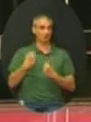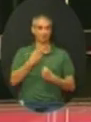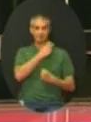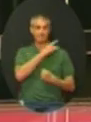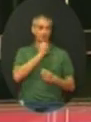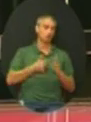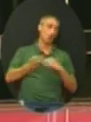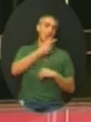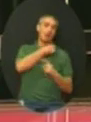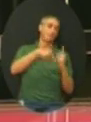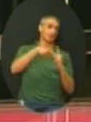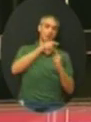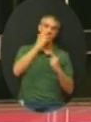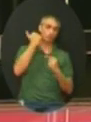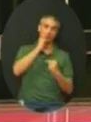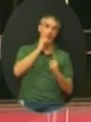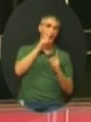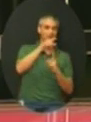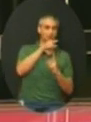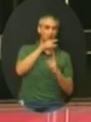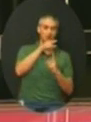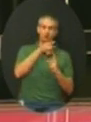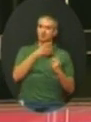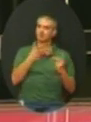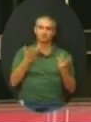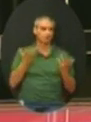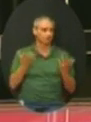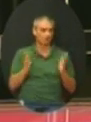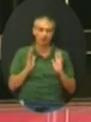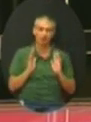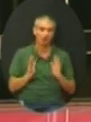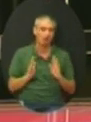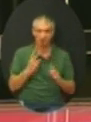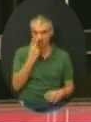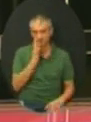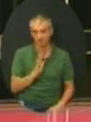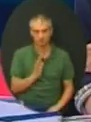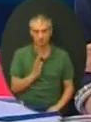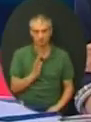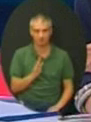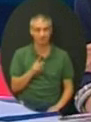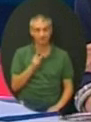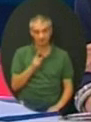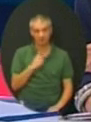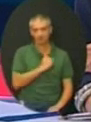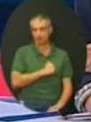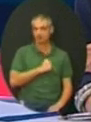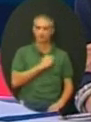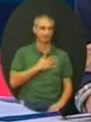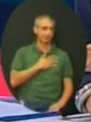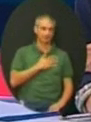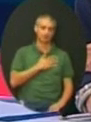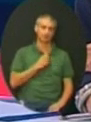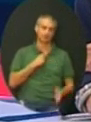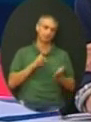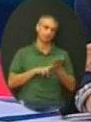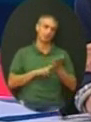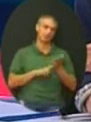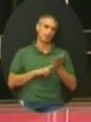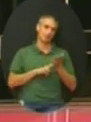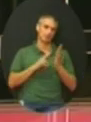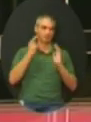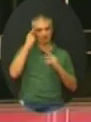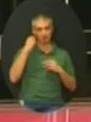של הרמטכ"ל, שקודם לא רצה אותו, כך זה נראה. זה לצערי הרב, צדקתי בערכה